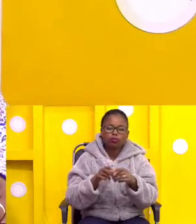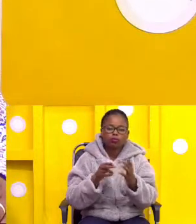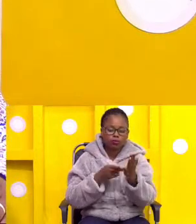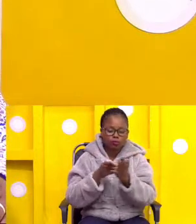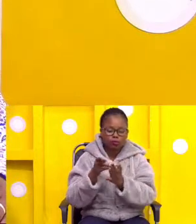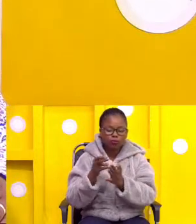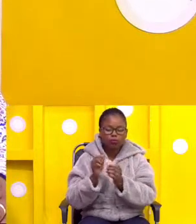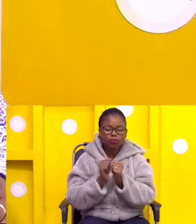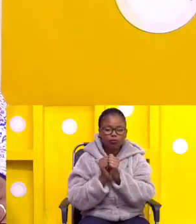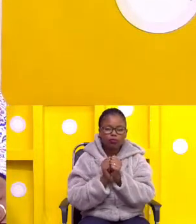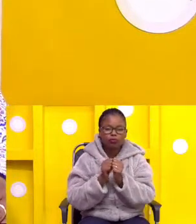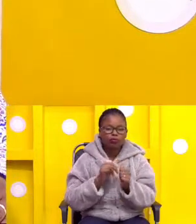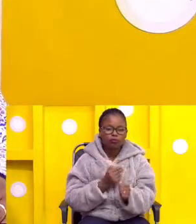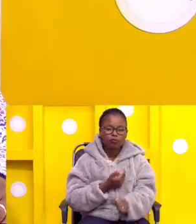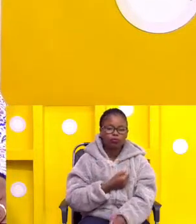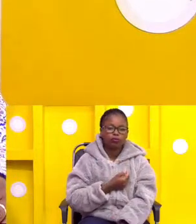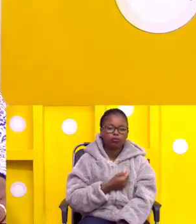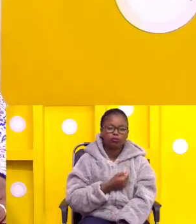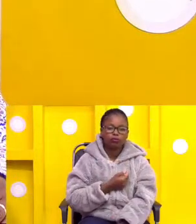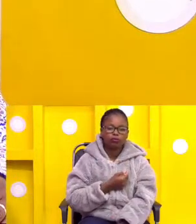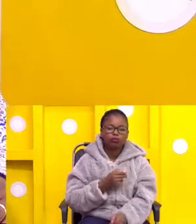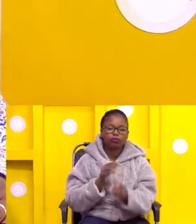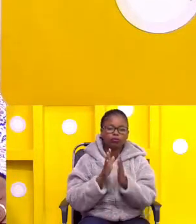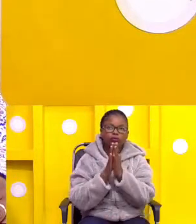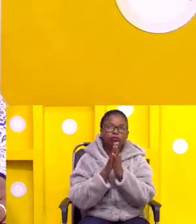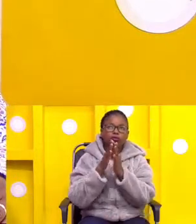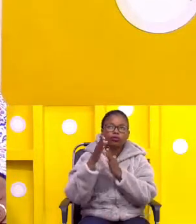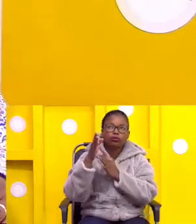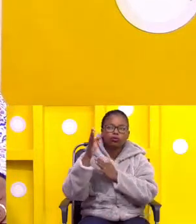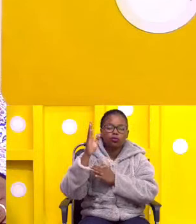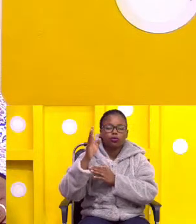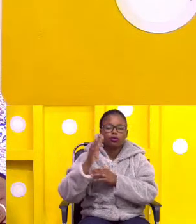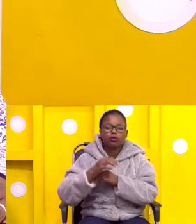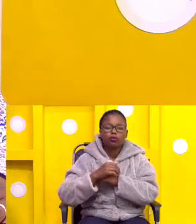ithwi. Bwana asifiwe sana.